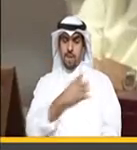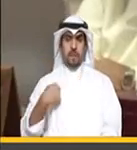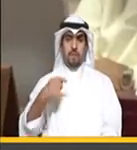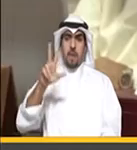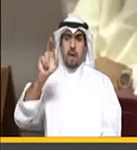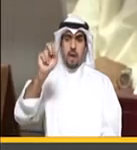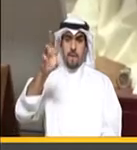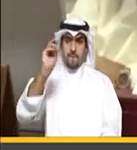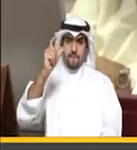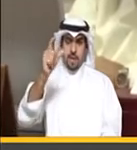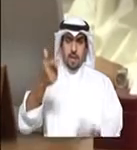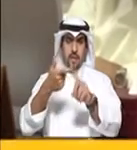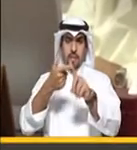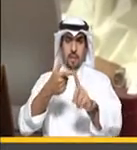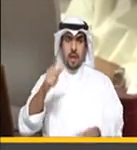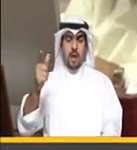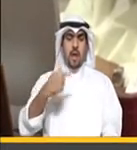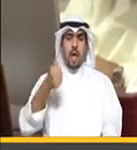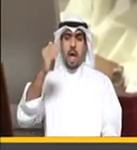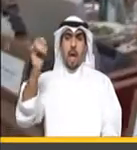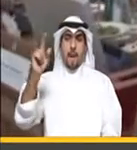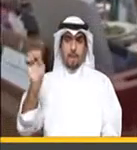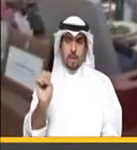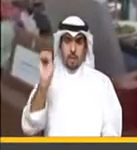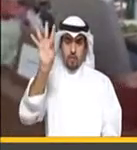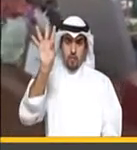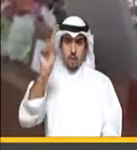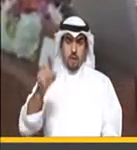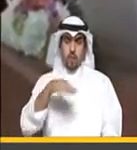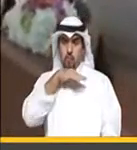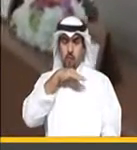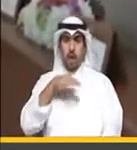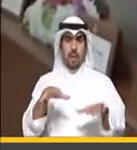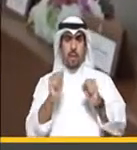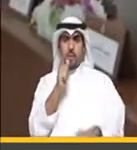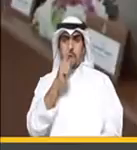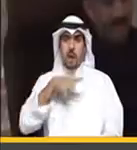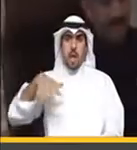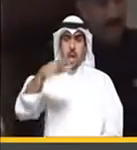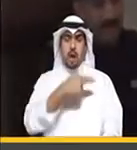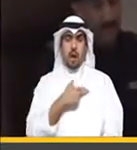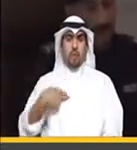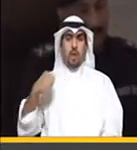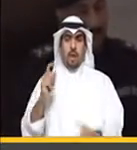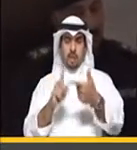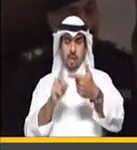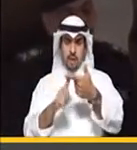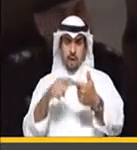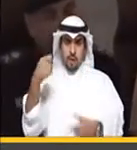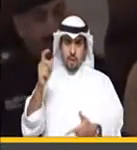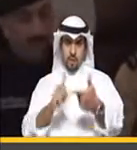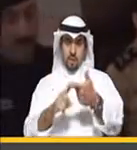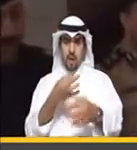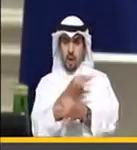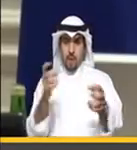والفريق متقاعد الشيخ أحمد العبدالله الخليفة الصباح ووكلاء وزراء الداخلية المساعدين،